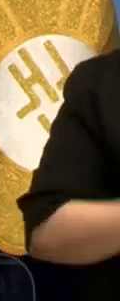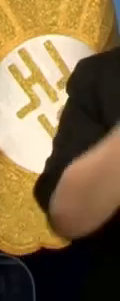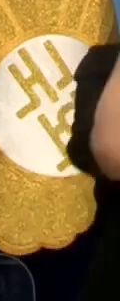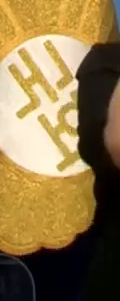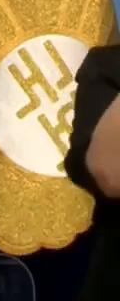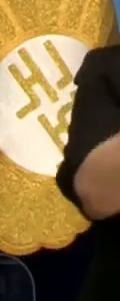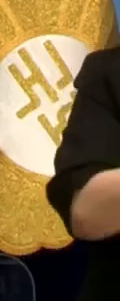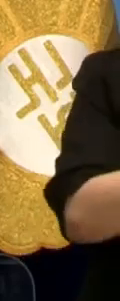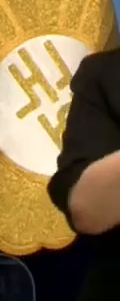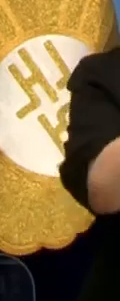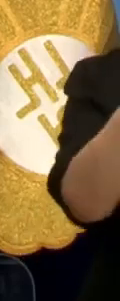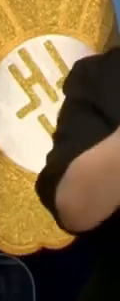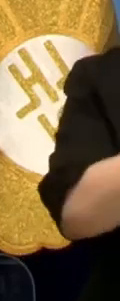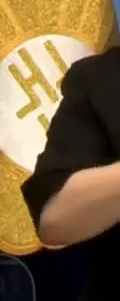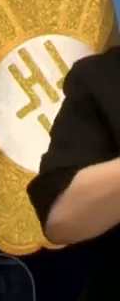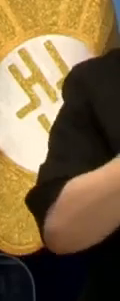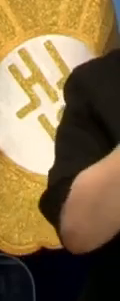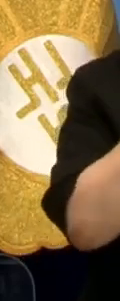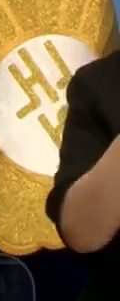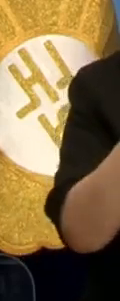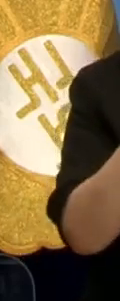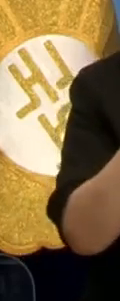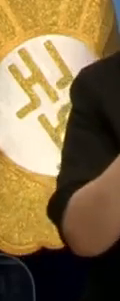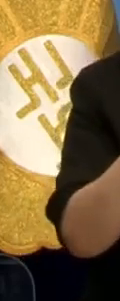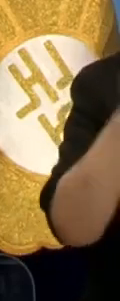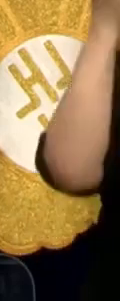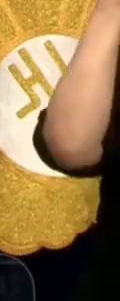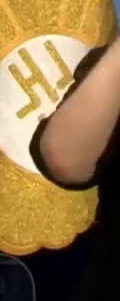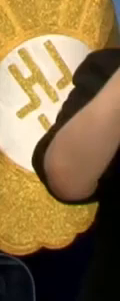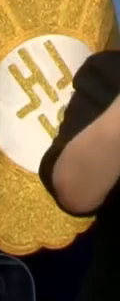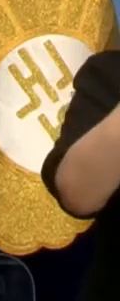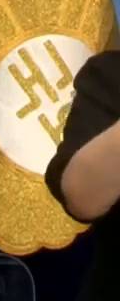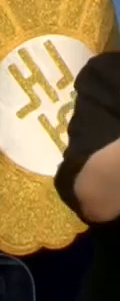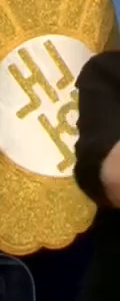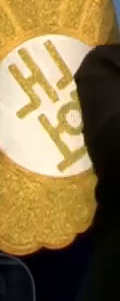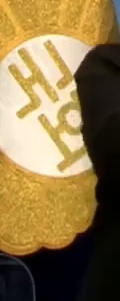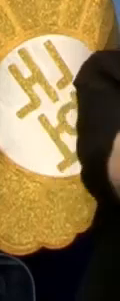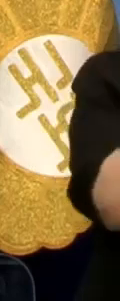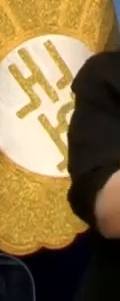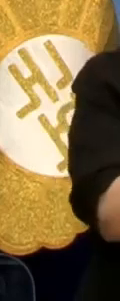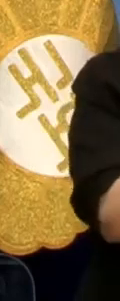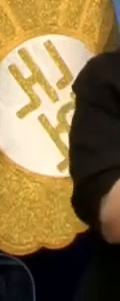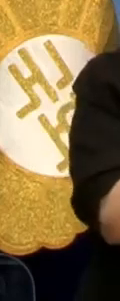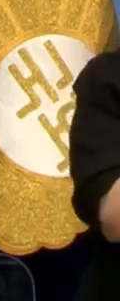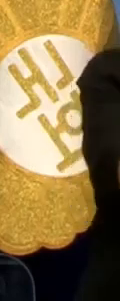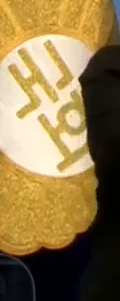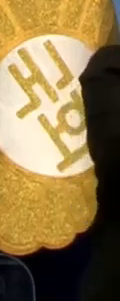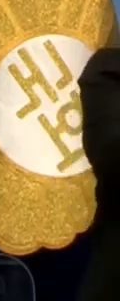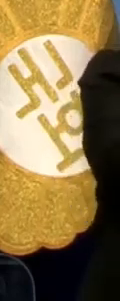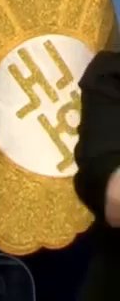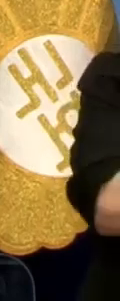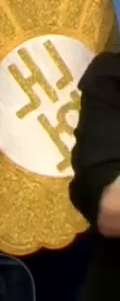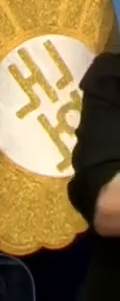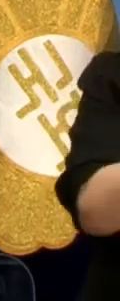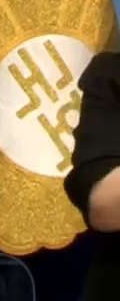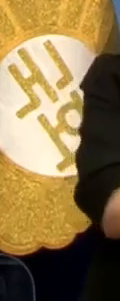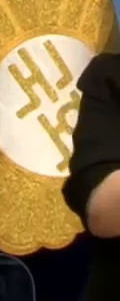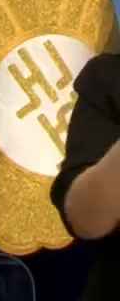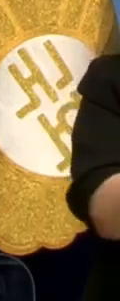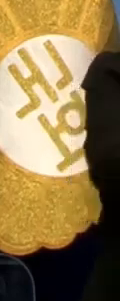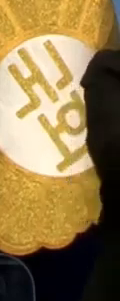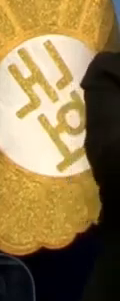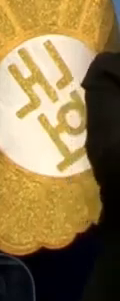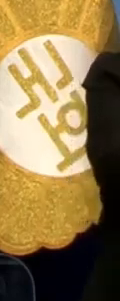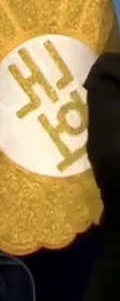기본소득은 일부에서 우려하시는 것처럼 우리나라의 부족한 기존의 복지를